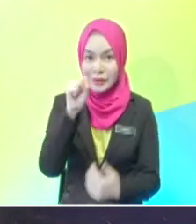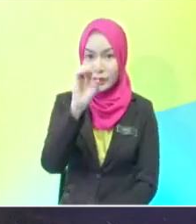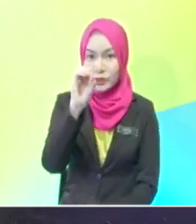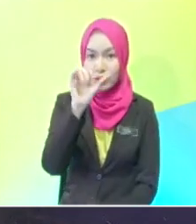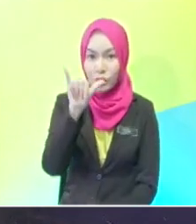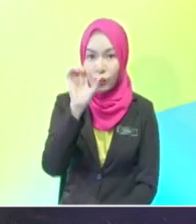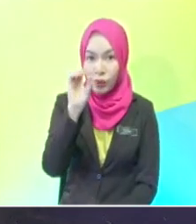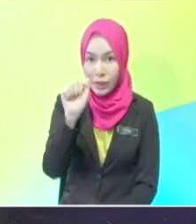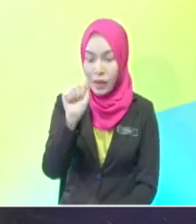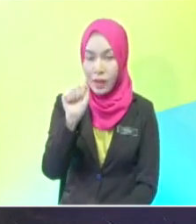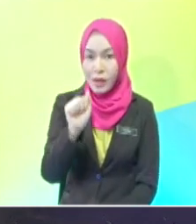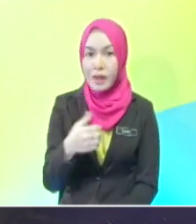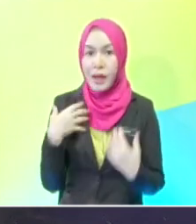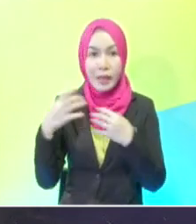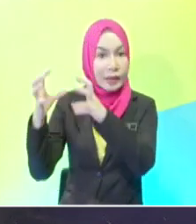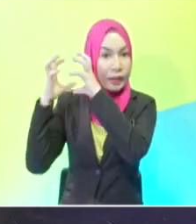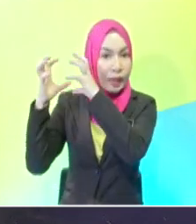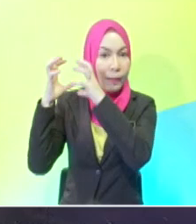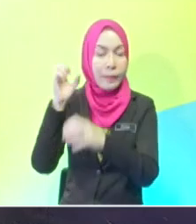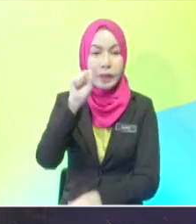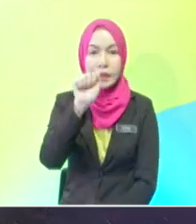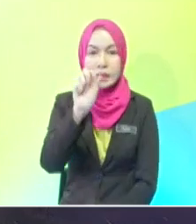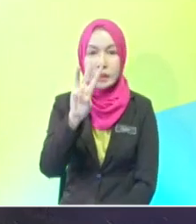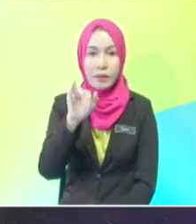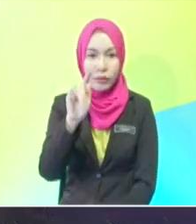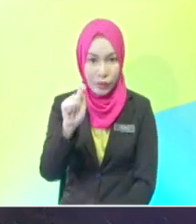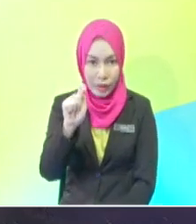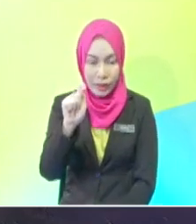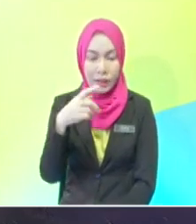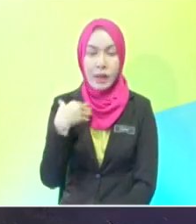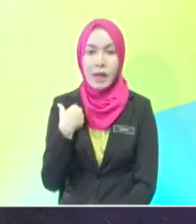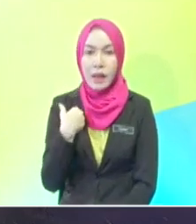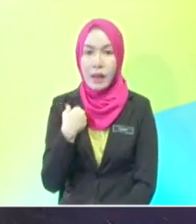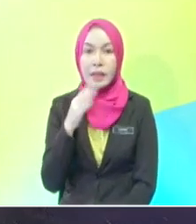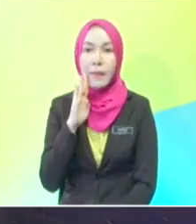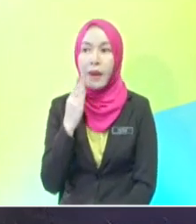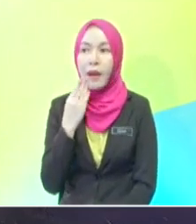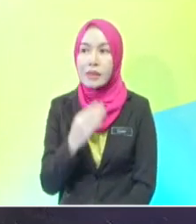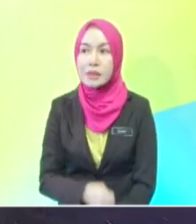sawit tidak ada padi Oke yang di adalah